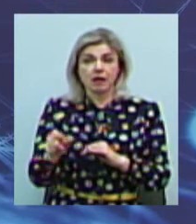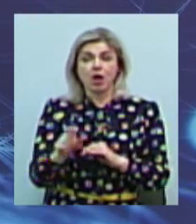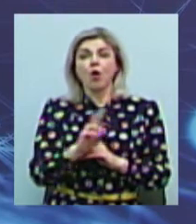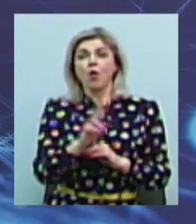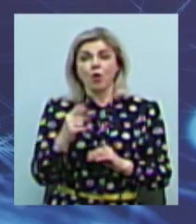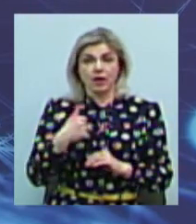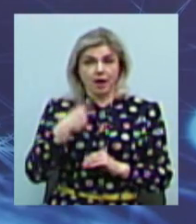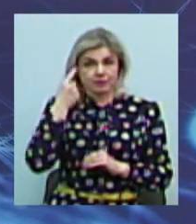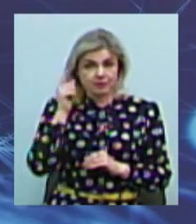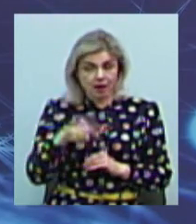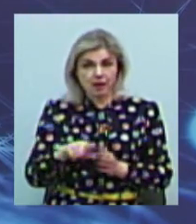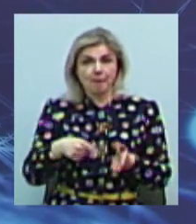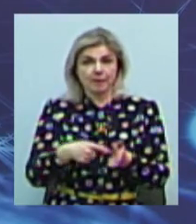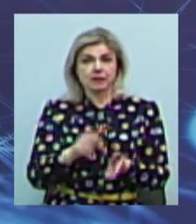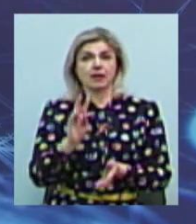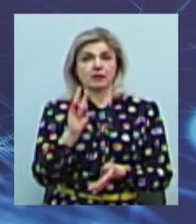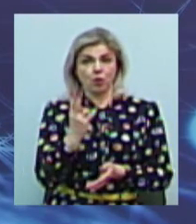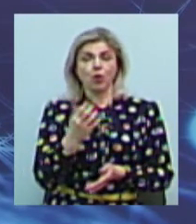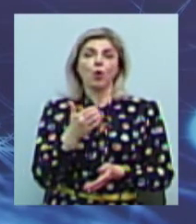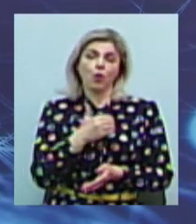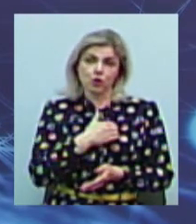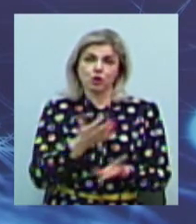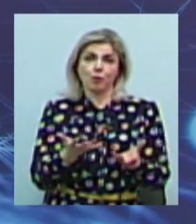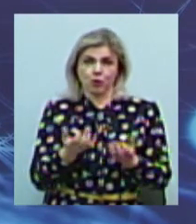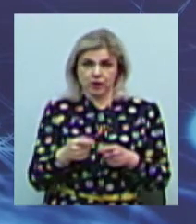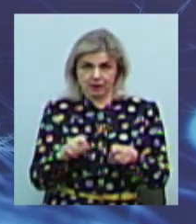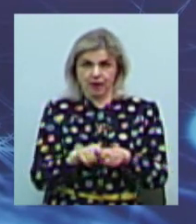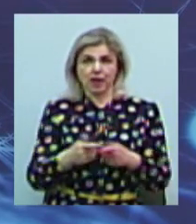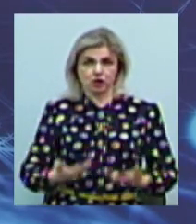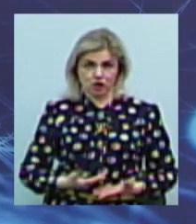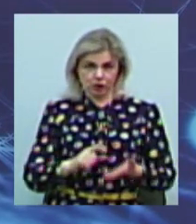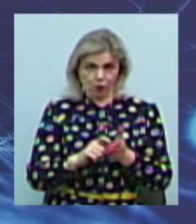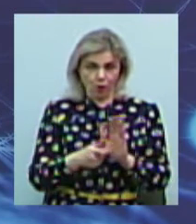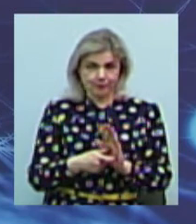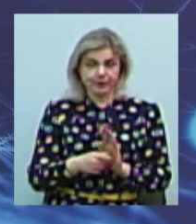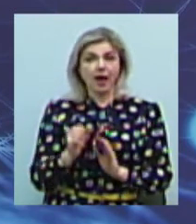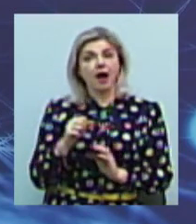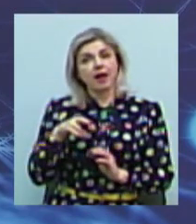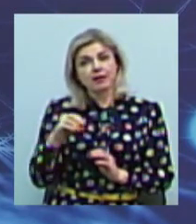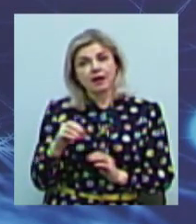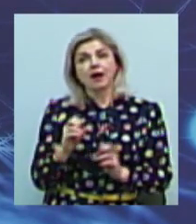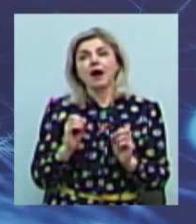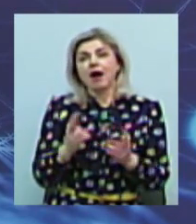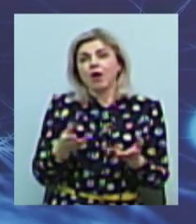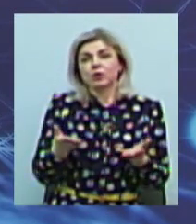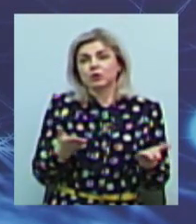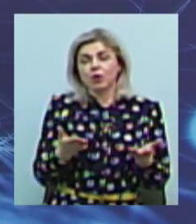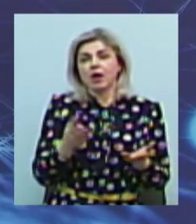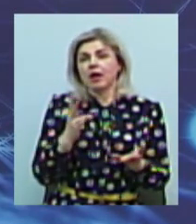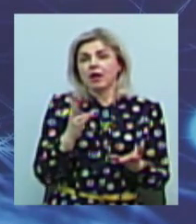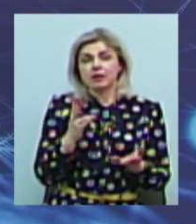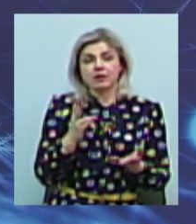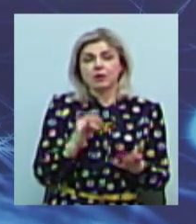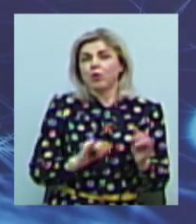я знаю в місті Миколаєві, хочуть отримати таке житло. Але якось у нас все-таки нікуди